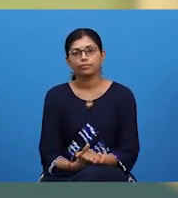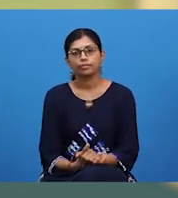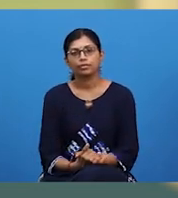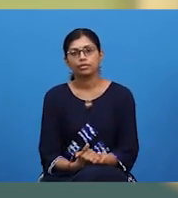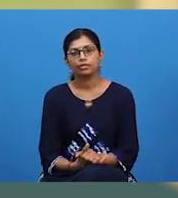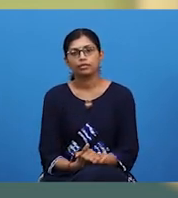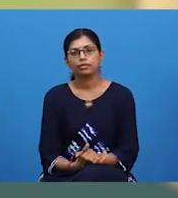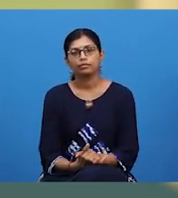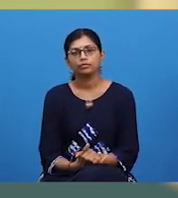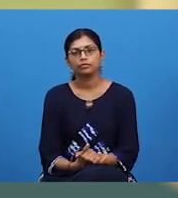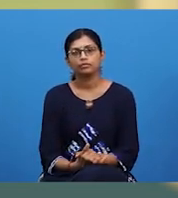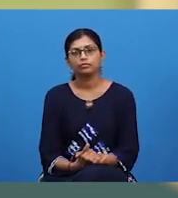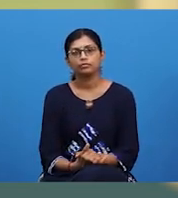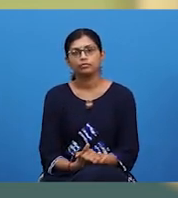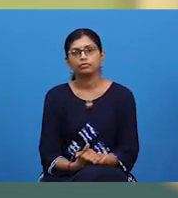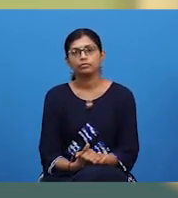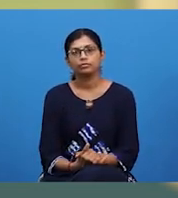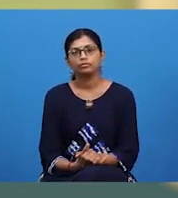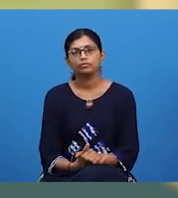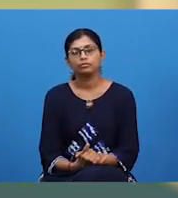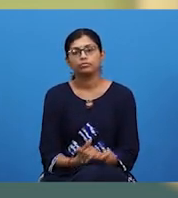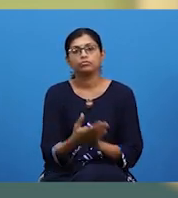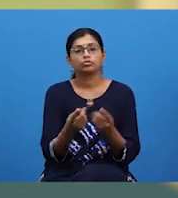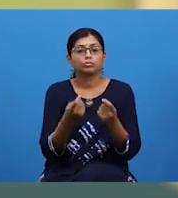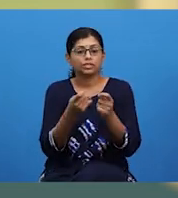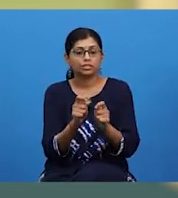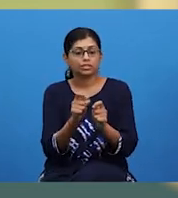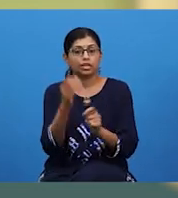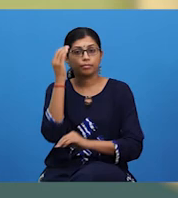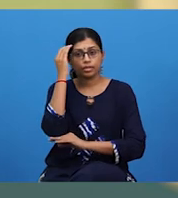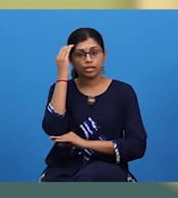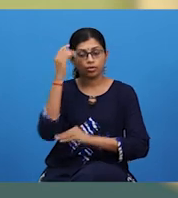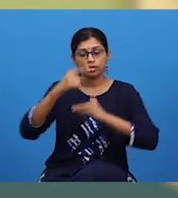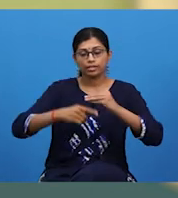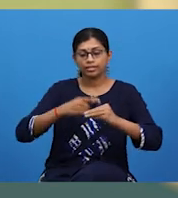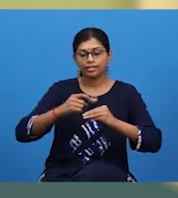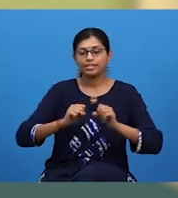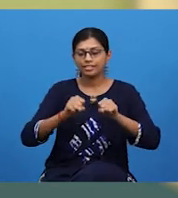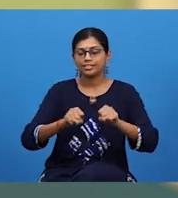Cuba murid-murid aplikasikan pengetahuan tentang sistem pencernaan dan penyerapan manusia.